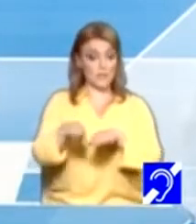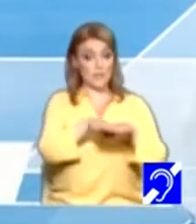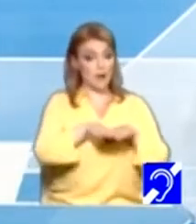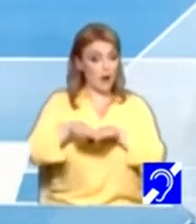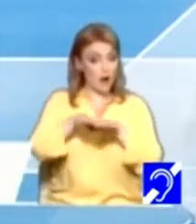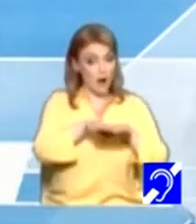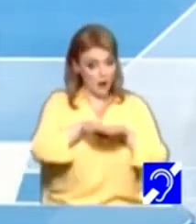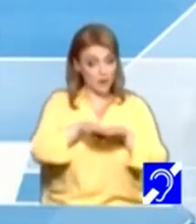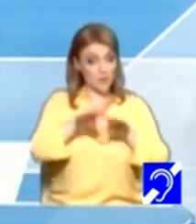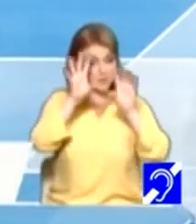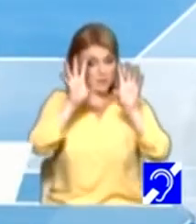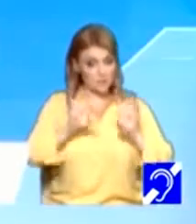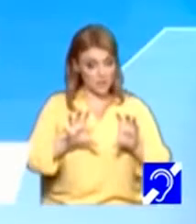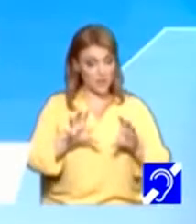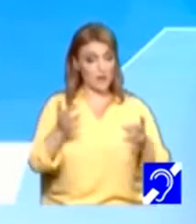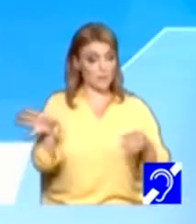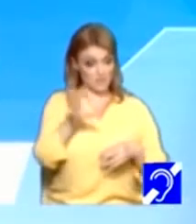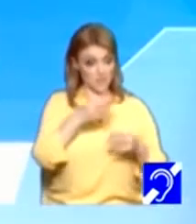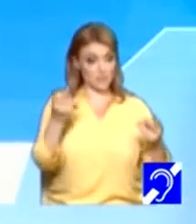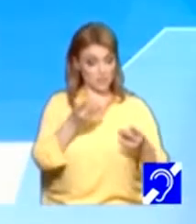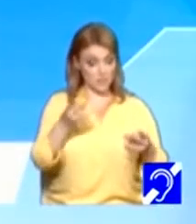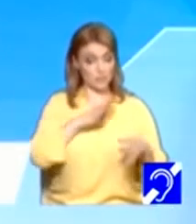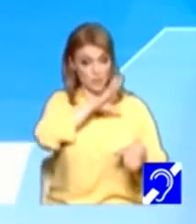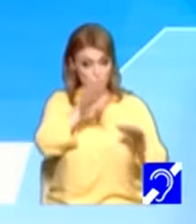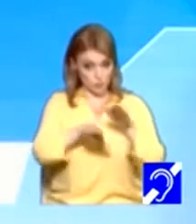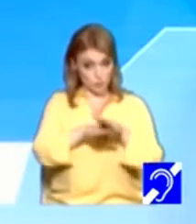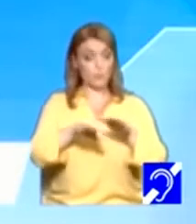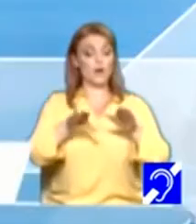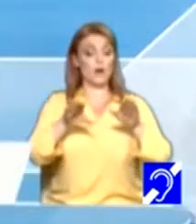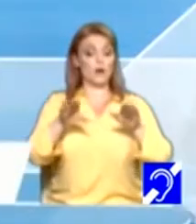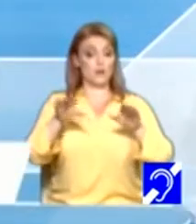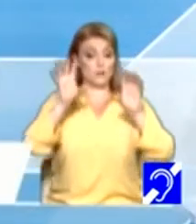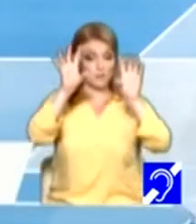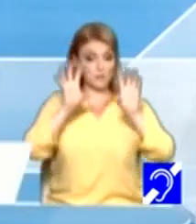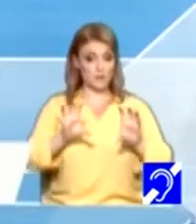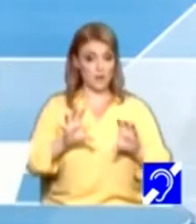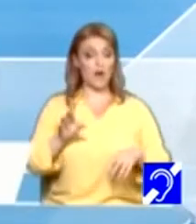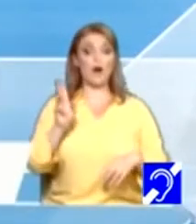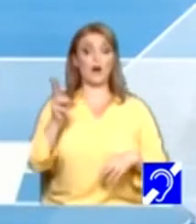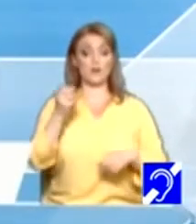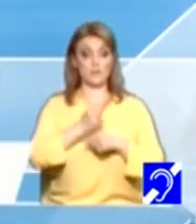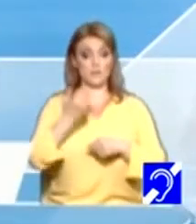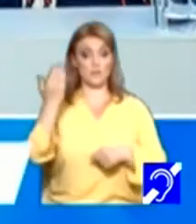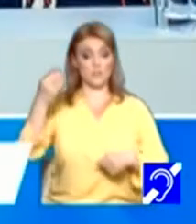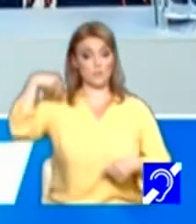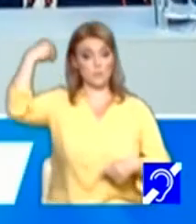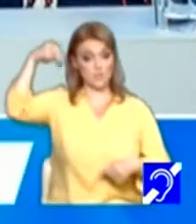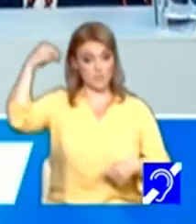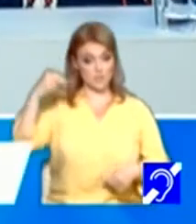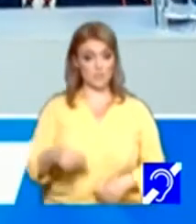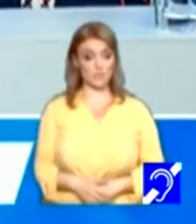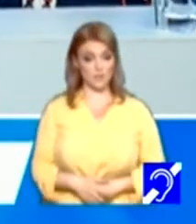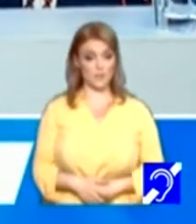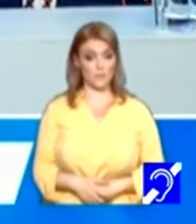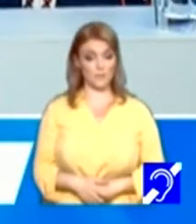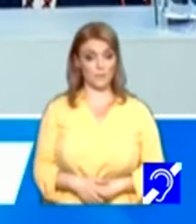supun deciziilor justiției? Absolut, în primul rând. În primul și rând. Cum face asta președintele partidului dumneavoastră? Noi am discutat de foarte multe